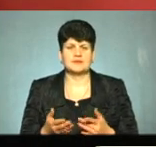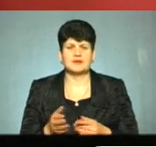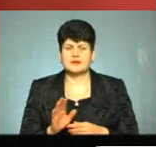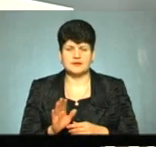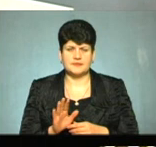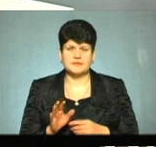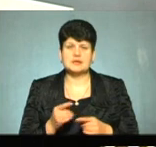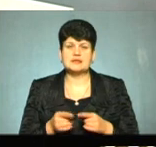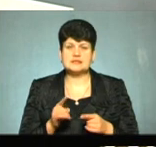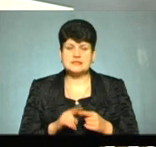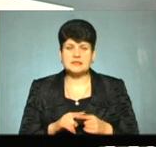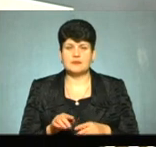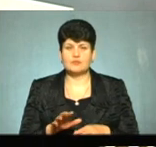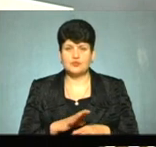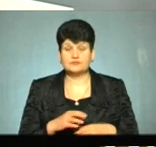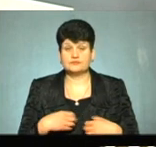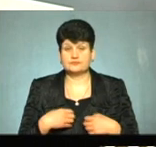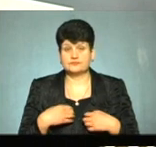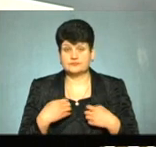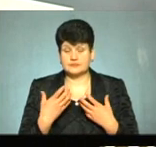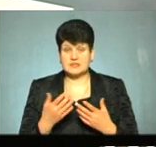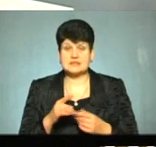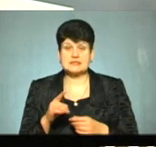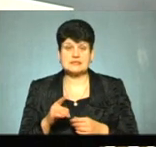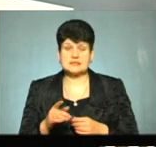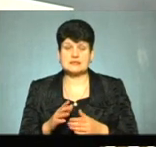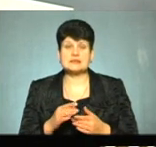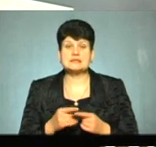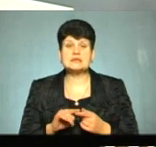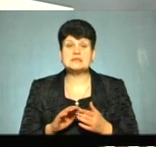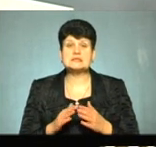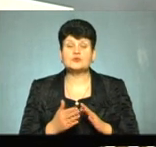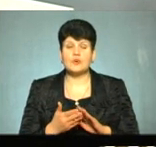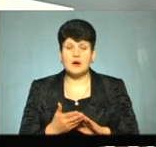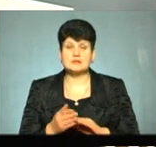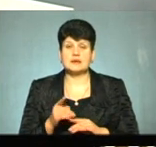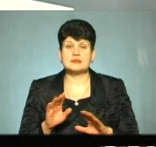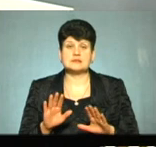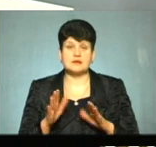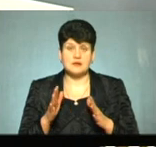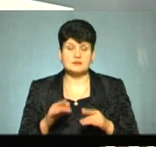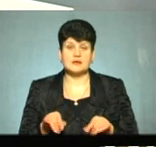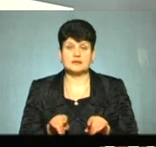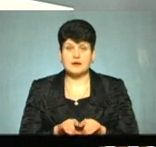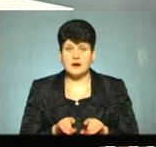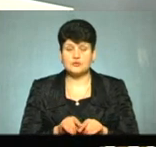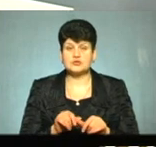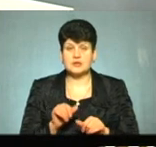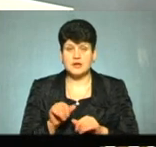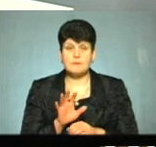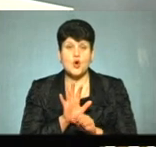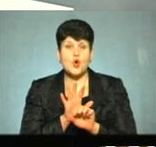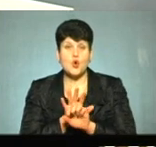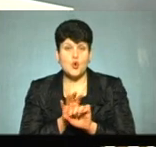люди... Це, швидше за все, що це був ажіотаж з даною ситуацією, яка сталася. А також,